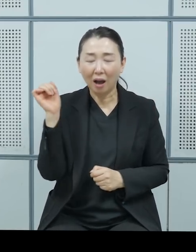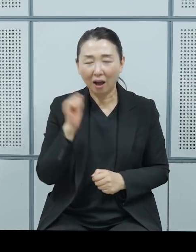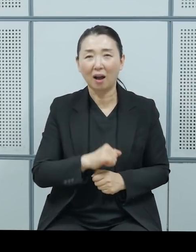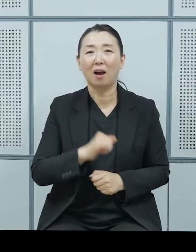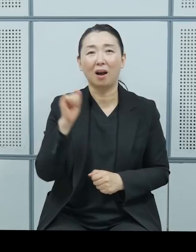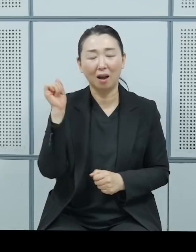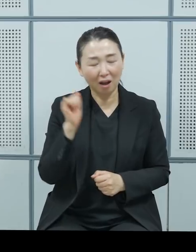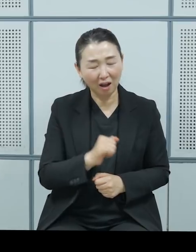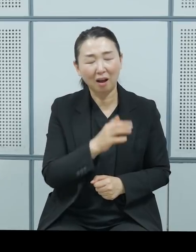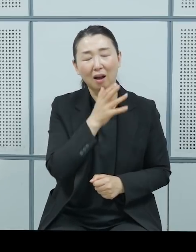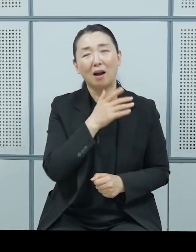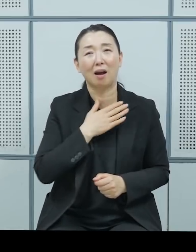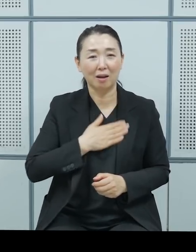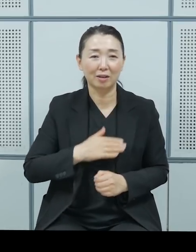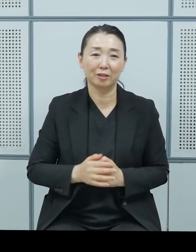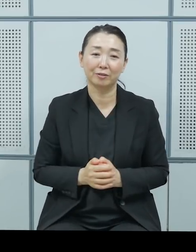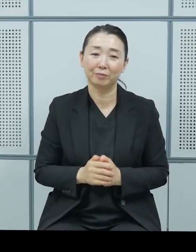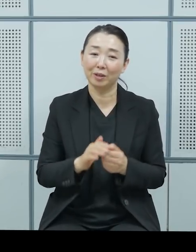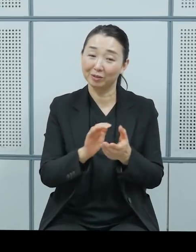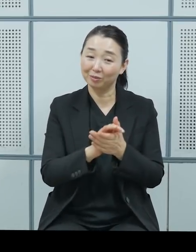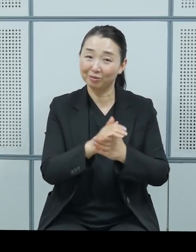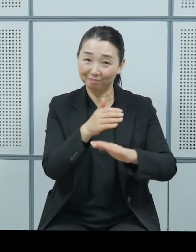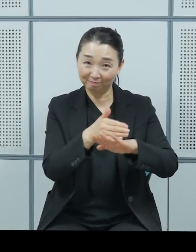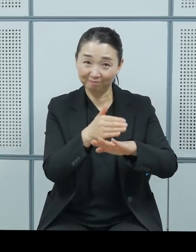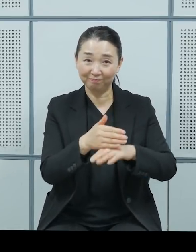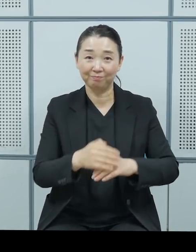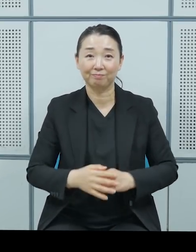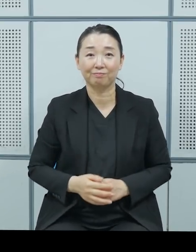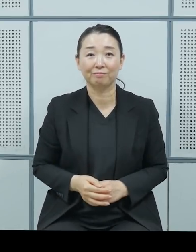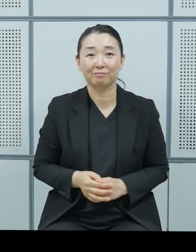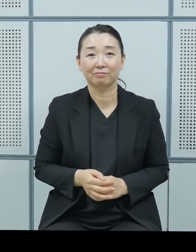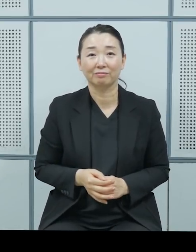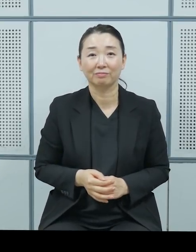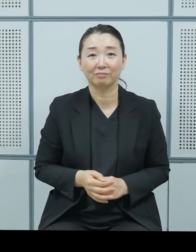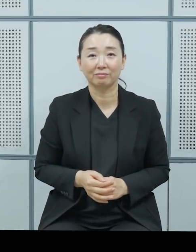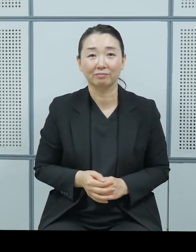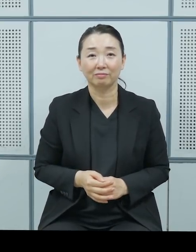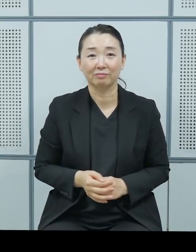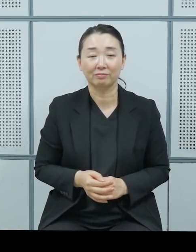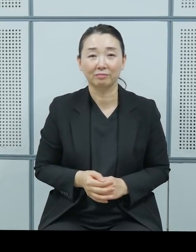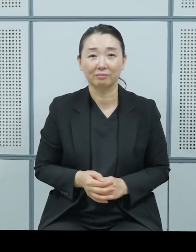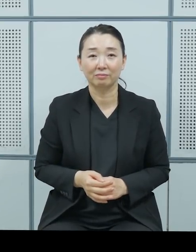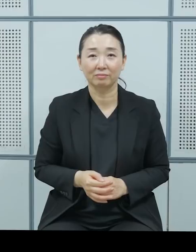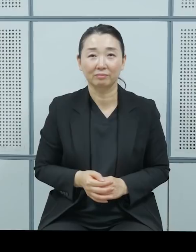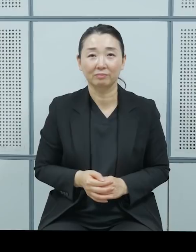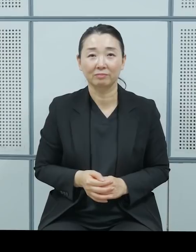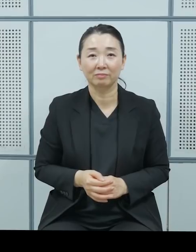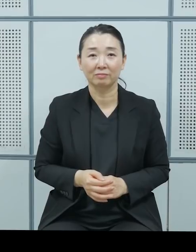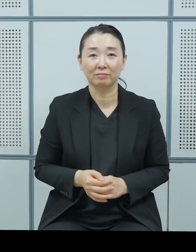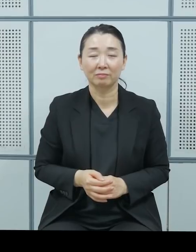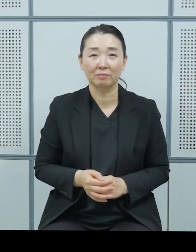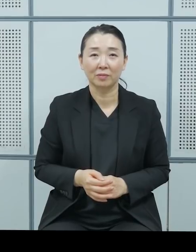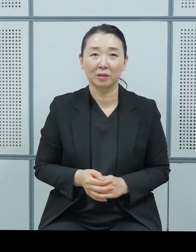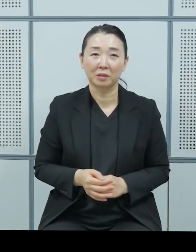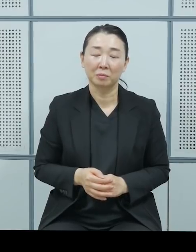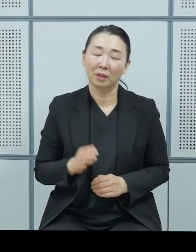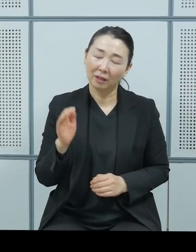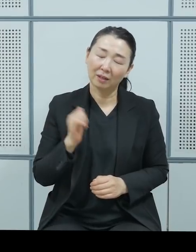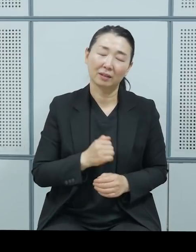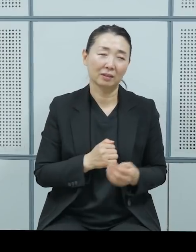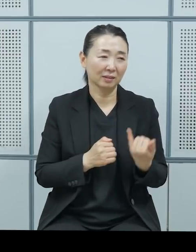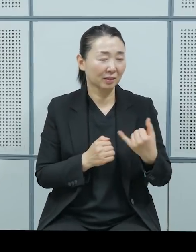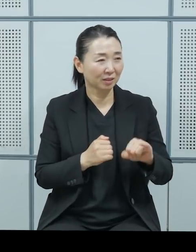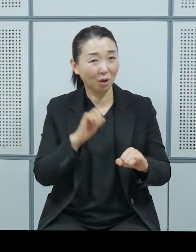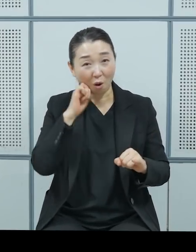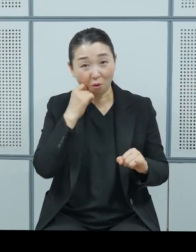그렇게 했구나. 그래서 그 친구들이 너무 고마운 거예요. 네, 네. 고마운 거예요. 예, 그래서 아이들의 그런 어려움들이 다